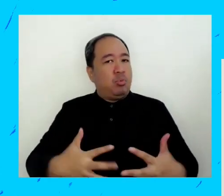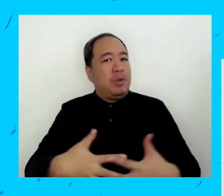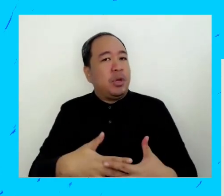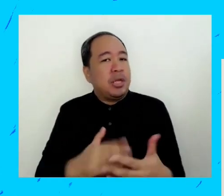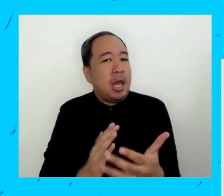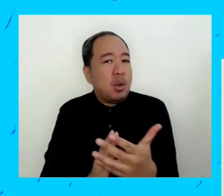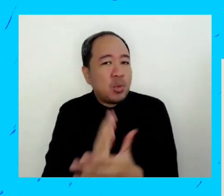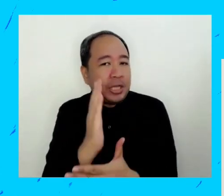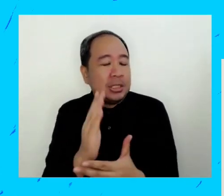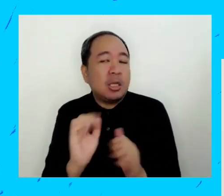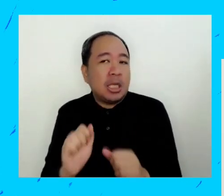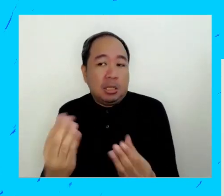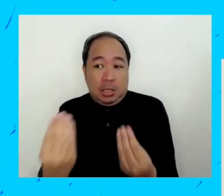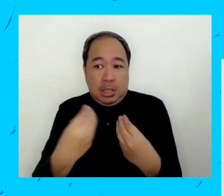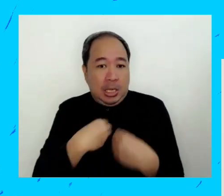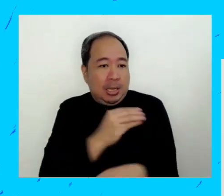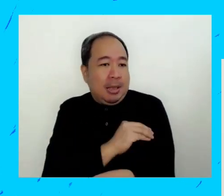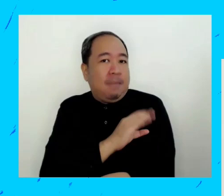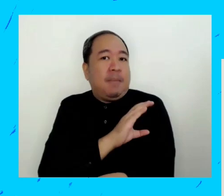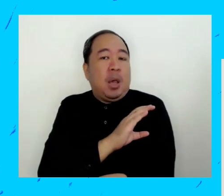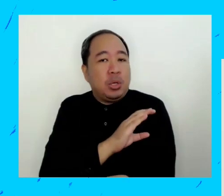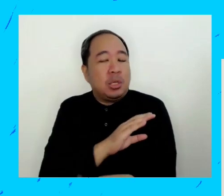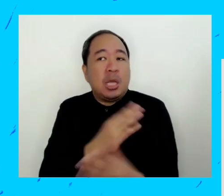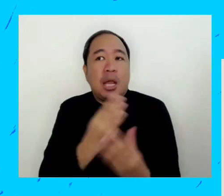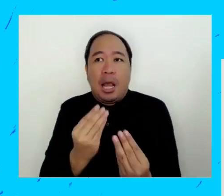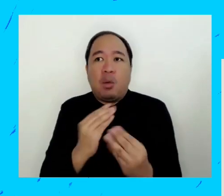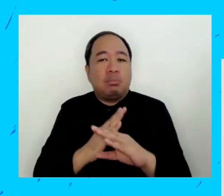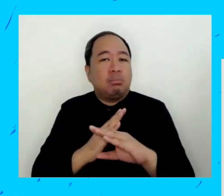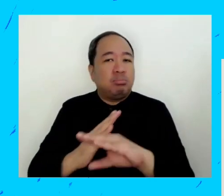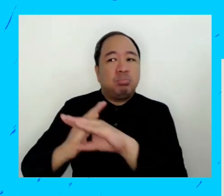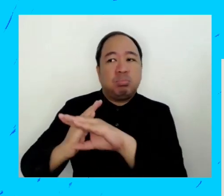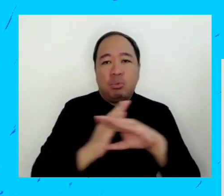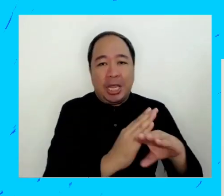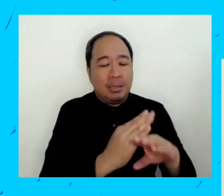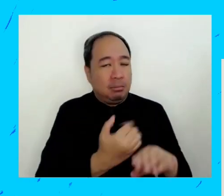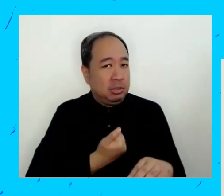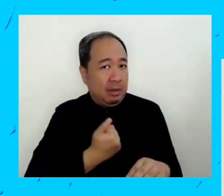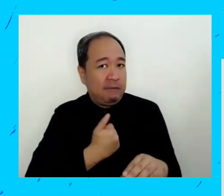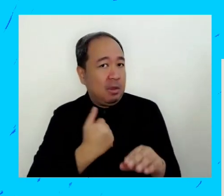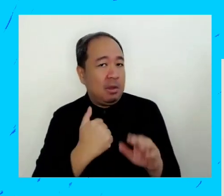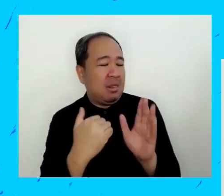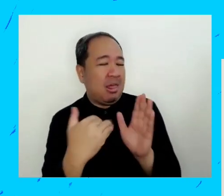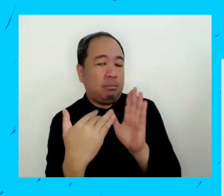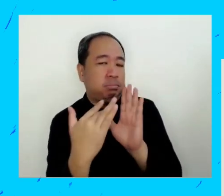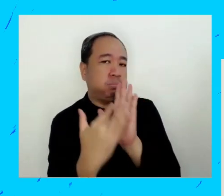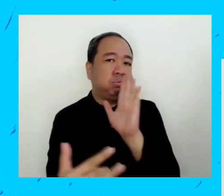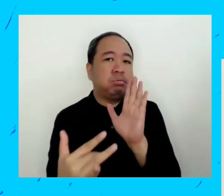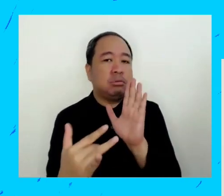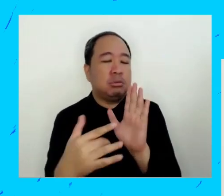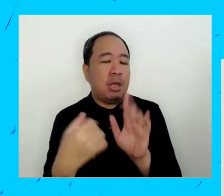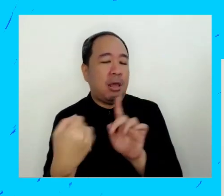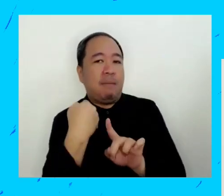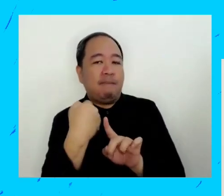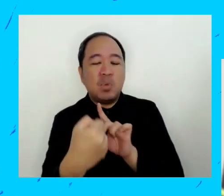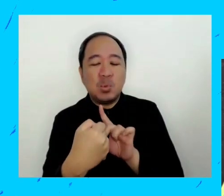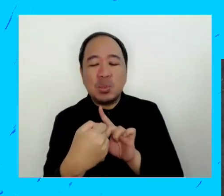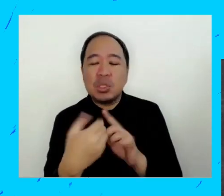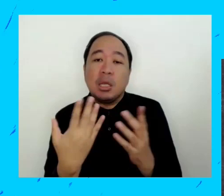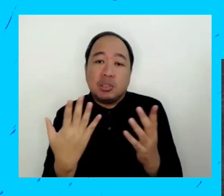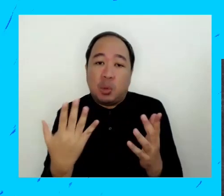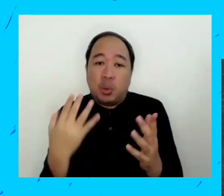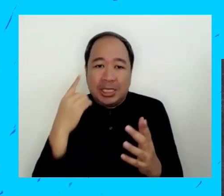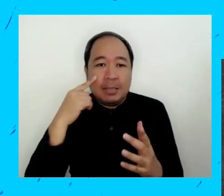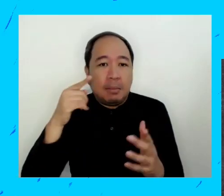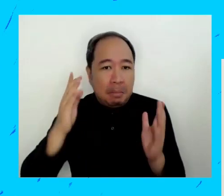connaissance peut nous autonomiser à nous protéger par rapport aux abus et à l'exploitation sexuelle. Et on n'a pas besoin